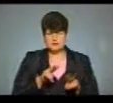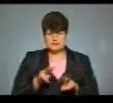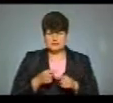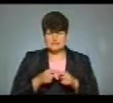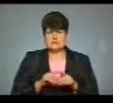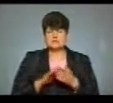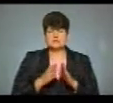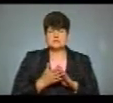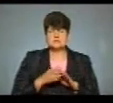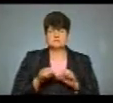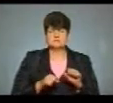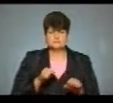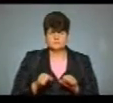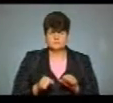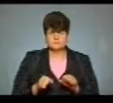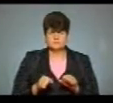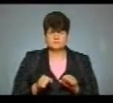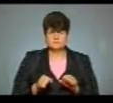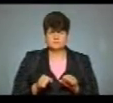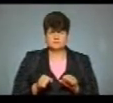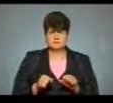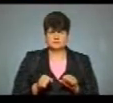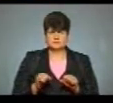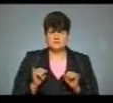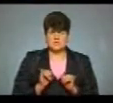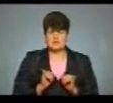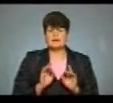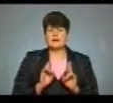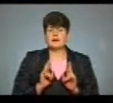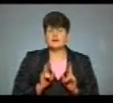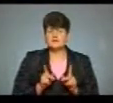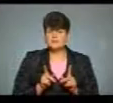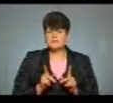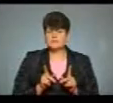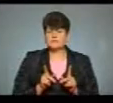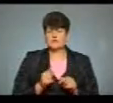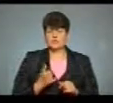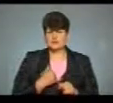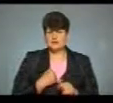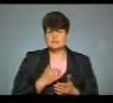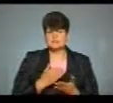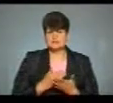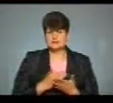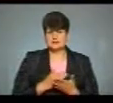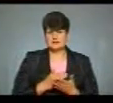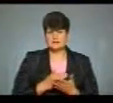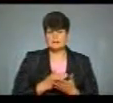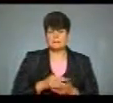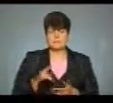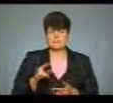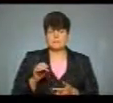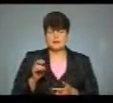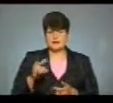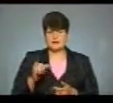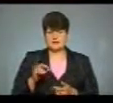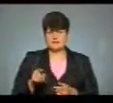технічний стан велосипеду і безпосередньо, як у нас є педаль, так? І тобто він